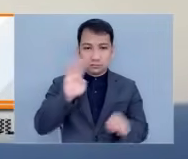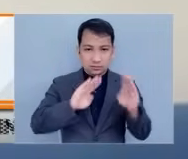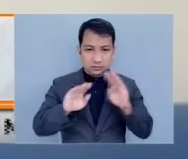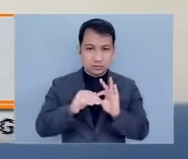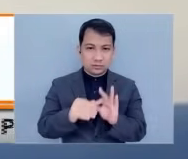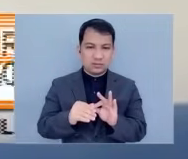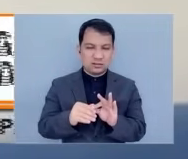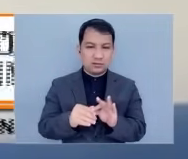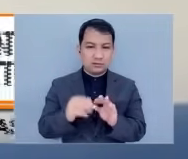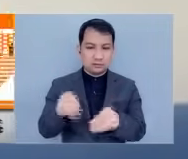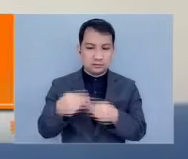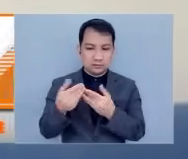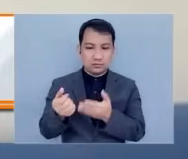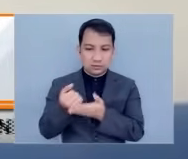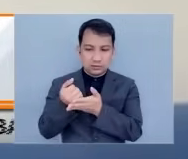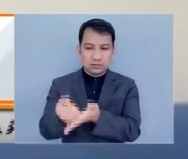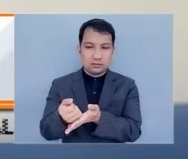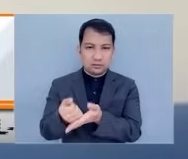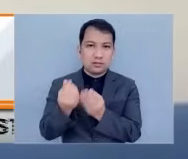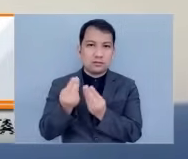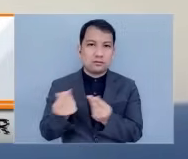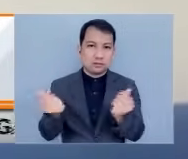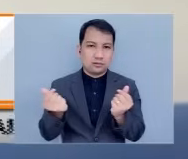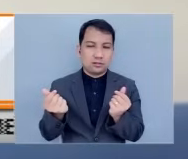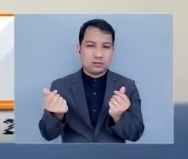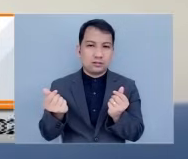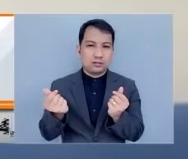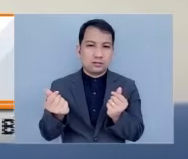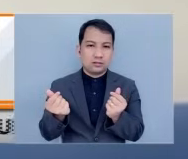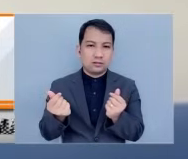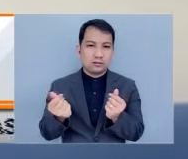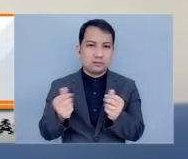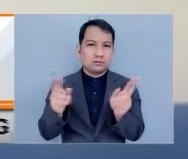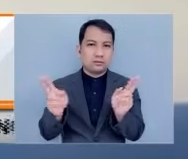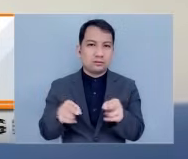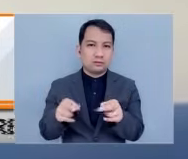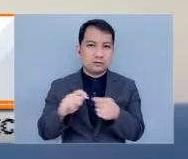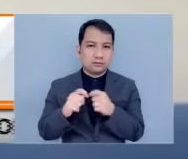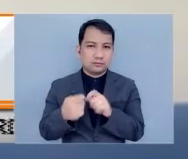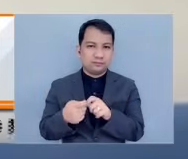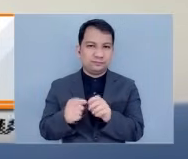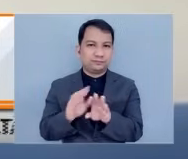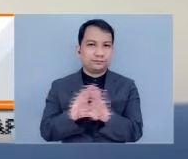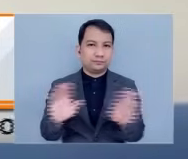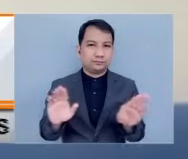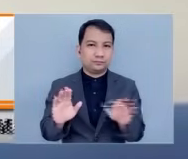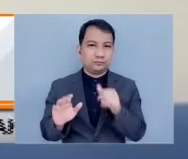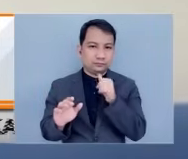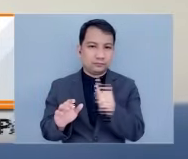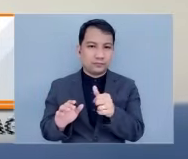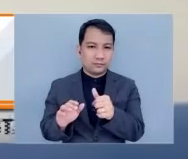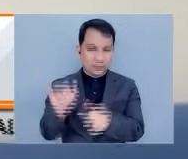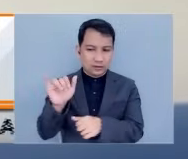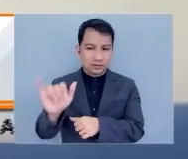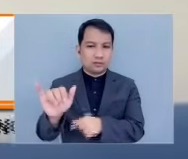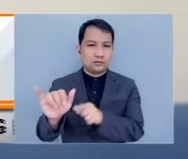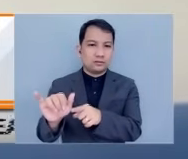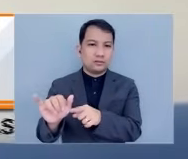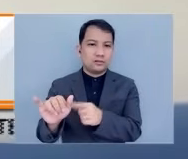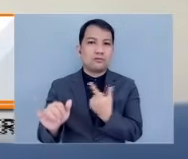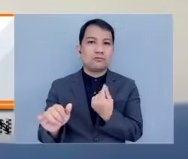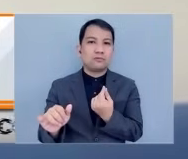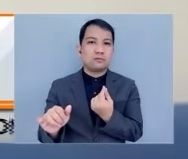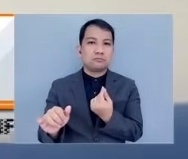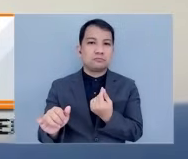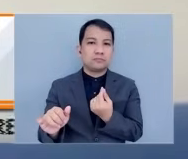ng ayuda, it's a solution but it's also a short-term solution. Hindi naman natin pwedeng forever na